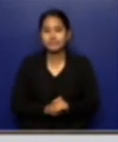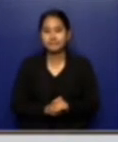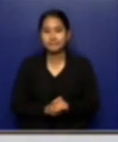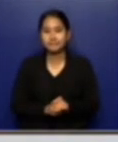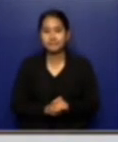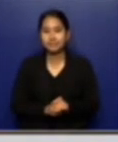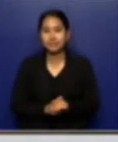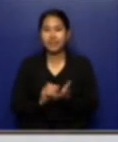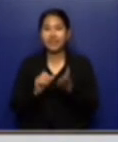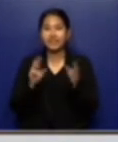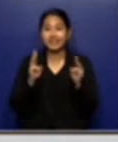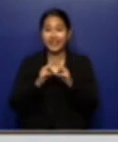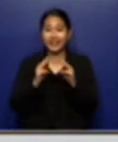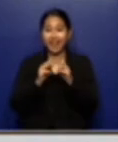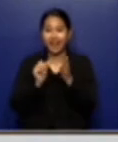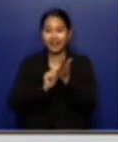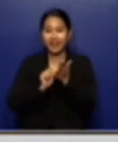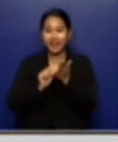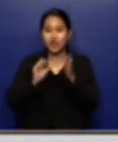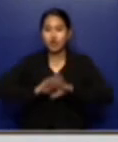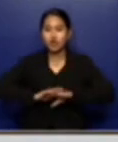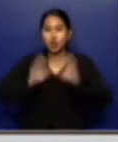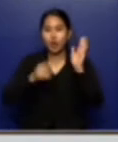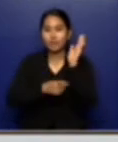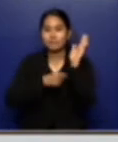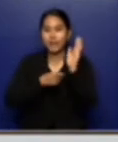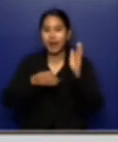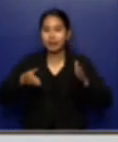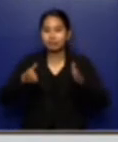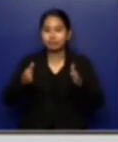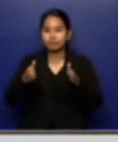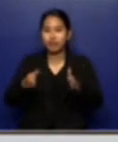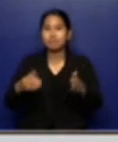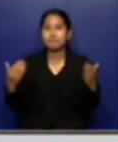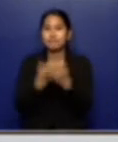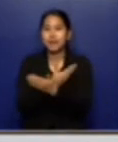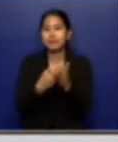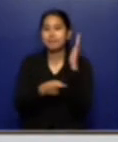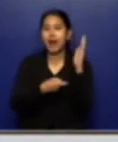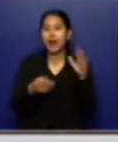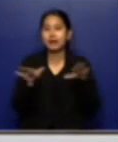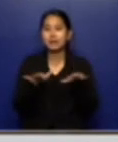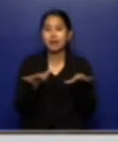แก้ไขสัญญายกเลิกพาราแอดฟันเป็นแอดฟันธรรมดาท่านประธาน